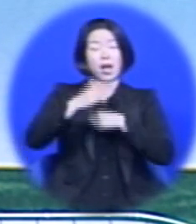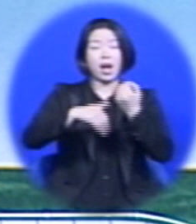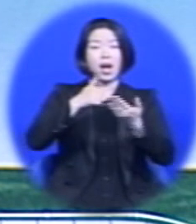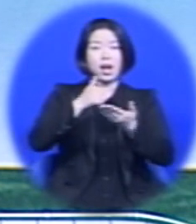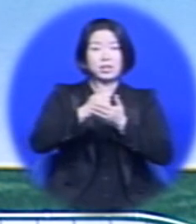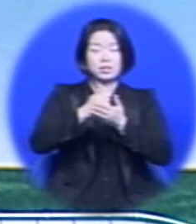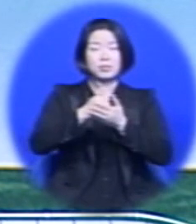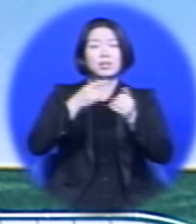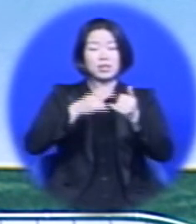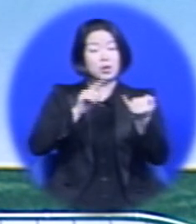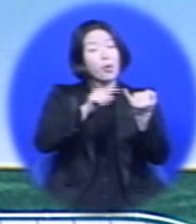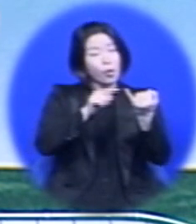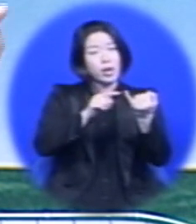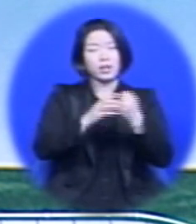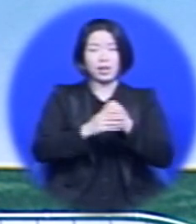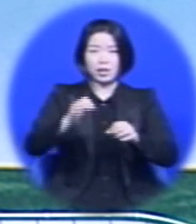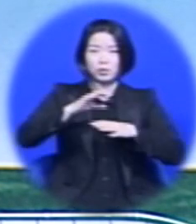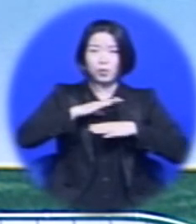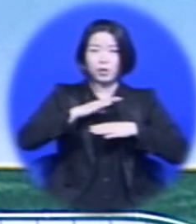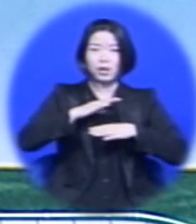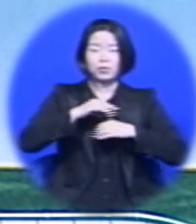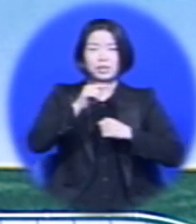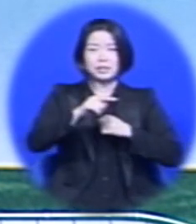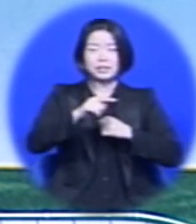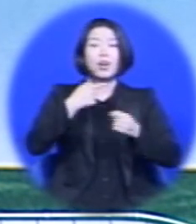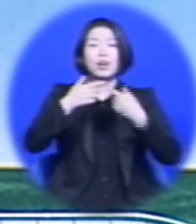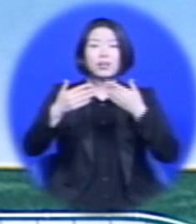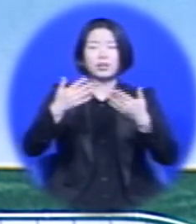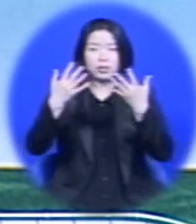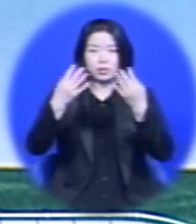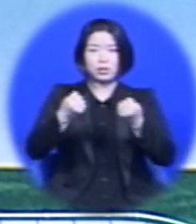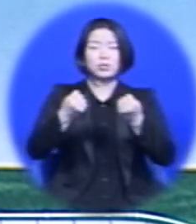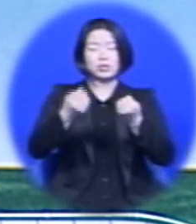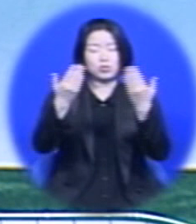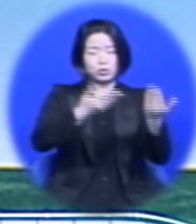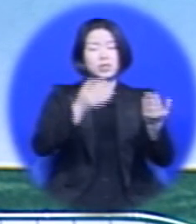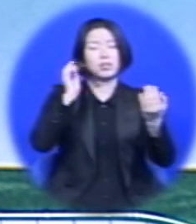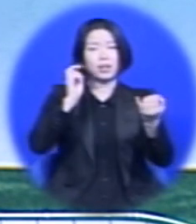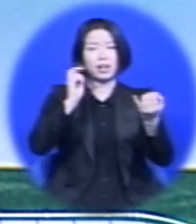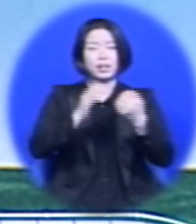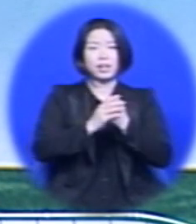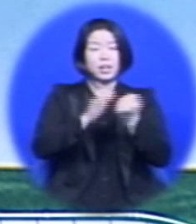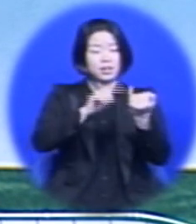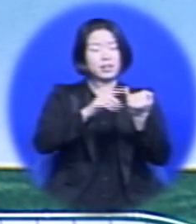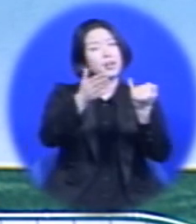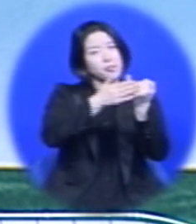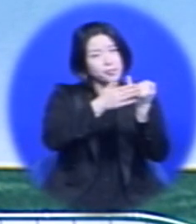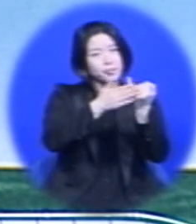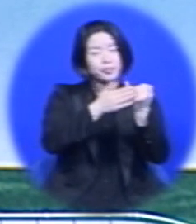너에게도 놀라운 은혜의 그런 경험을 하게 해주실 거야 그러면서 저희 딸을 등을